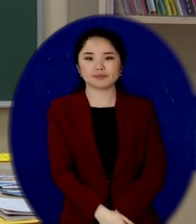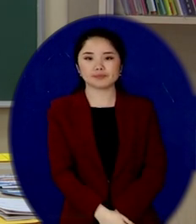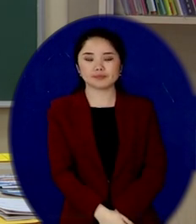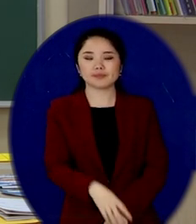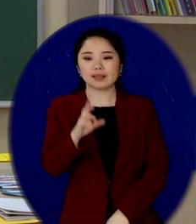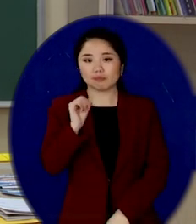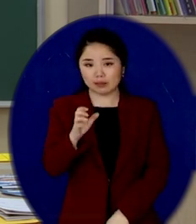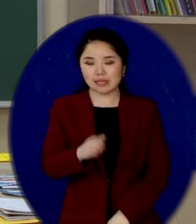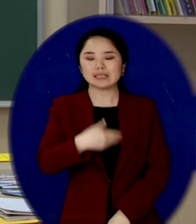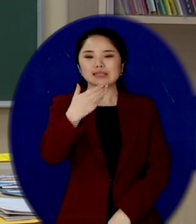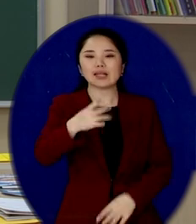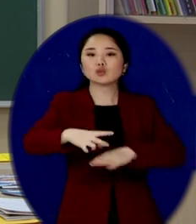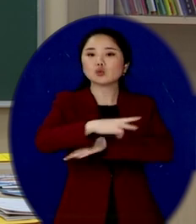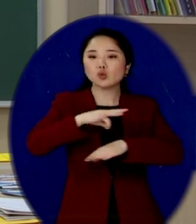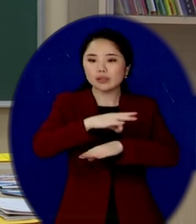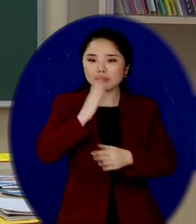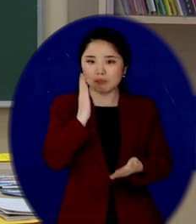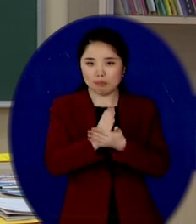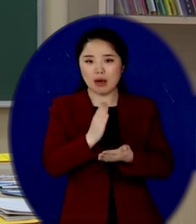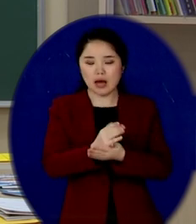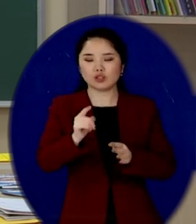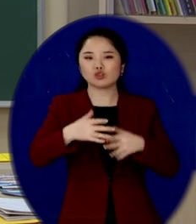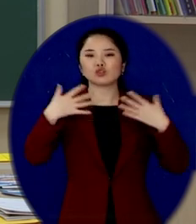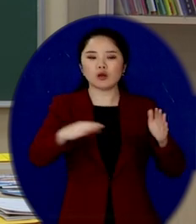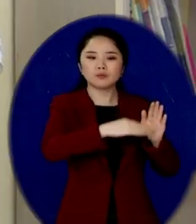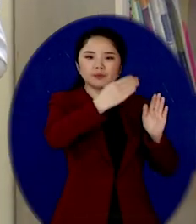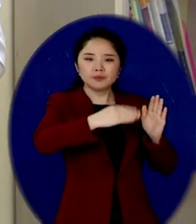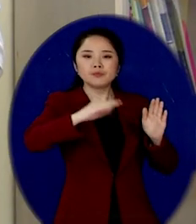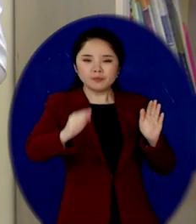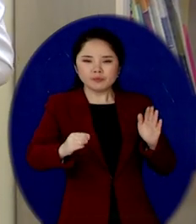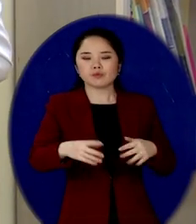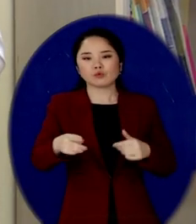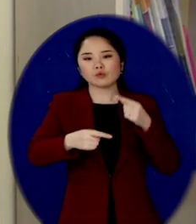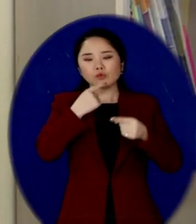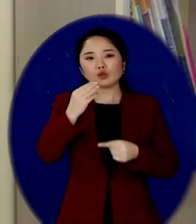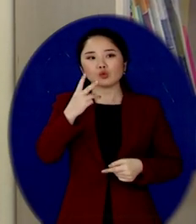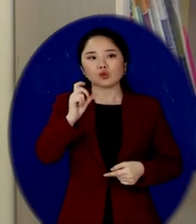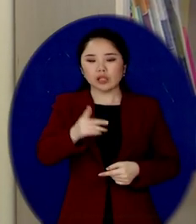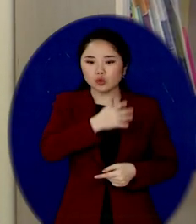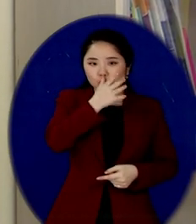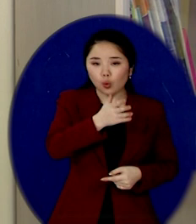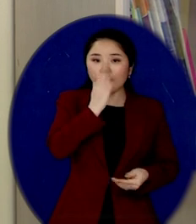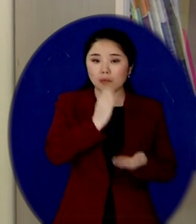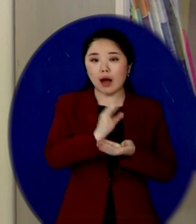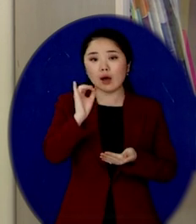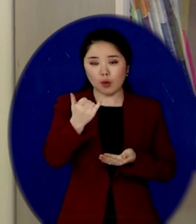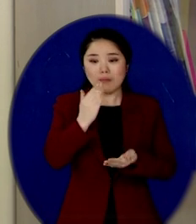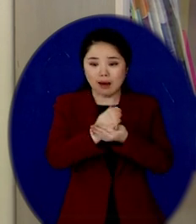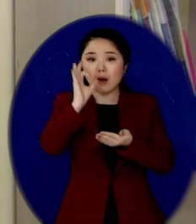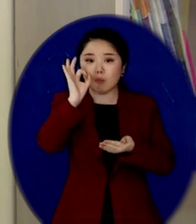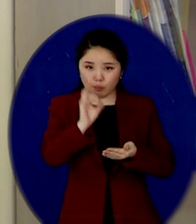Мөн танаа нутагт байгаа томоохон уул усны талаар шүлэг дуу байдаг уу? Байдаг